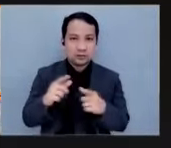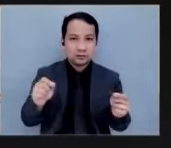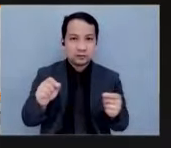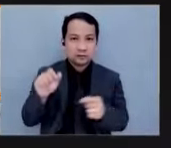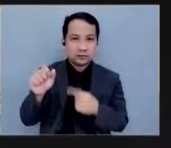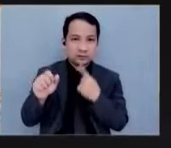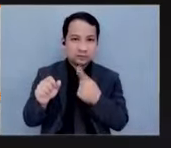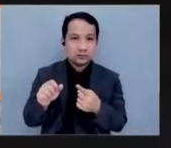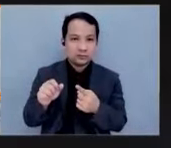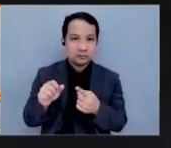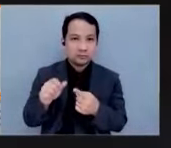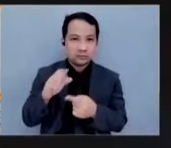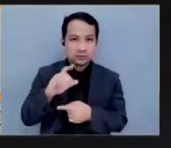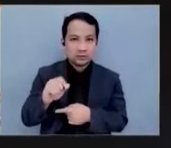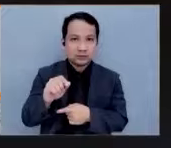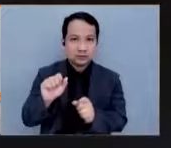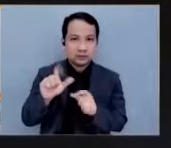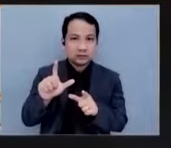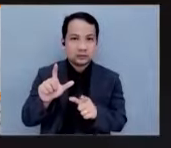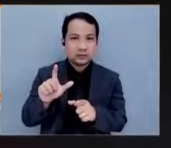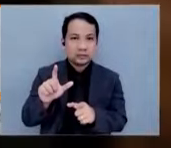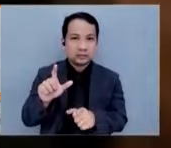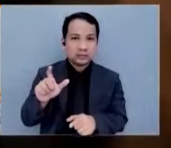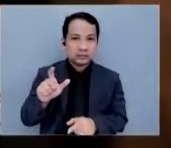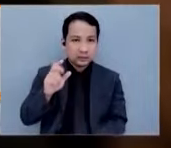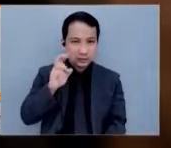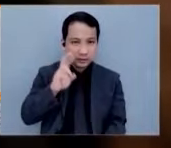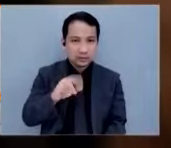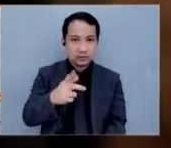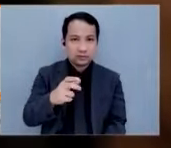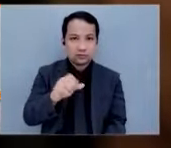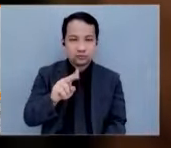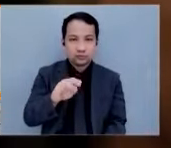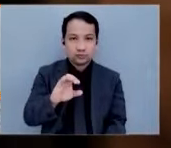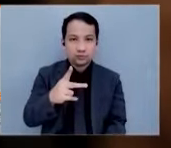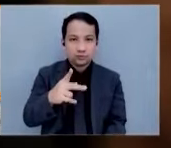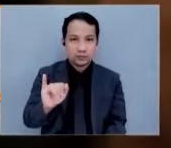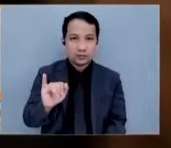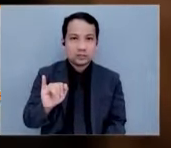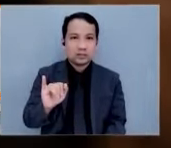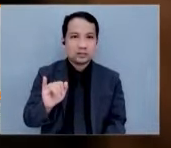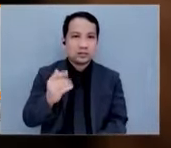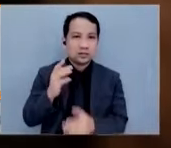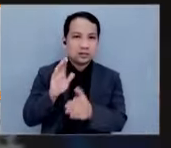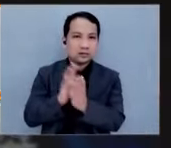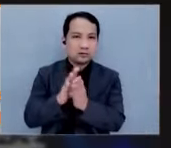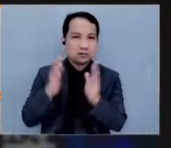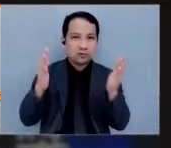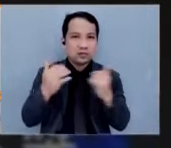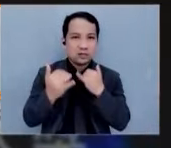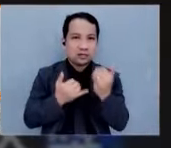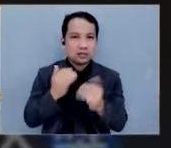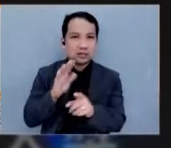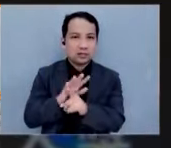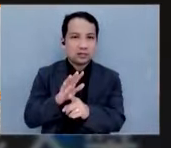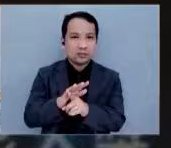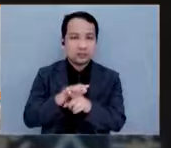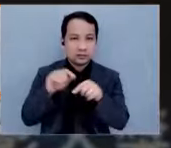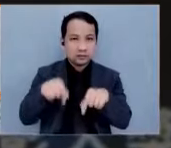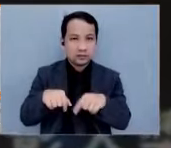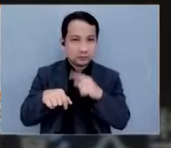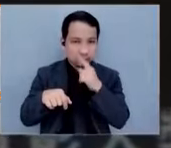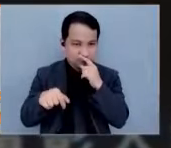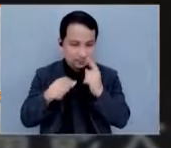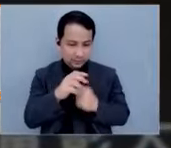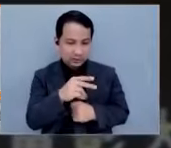and City Hunter live-action lead Ryohei Suzuki. Tinilian at hiniyawa ng fans dito sa Shiku